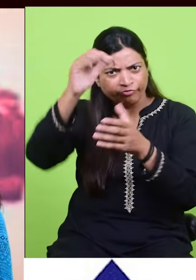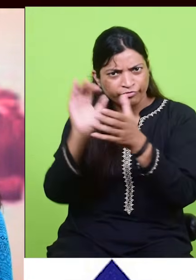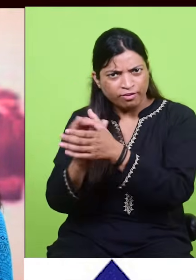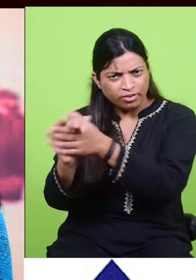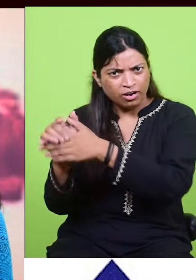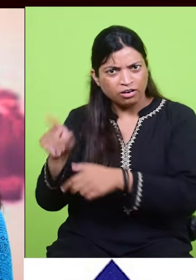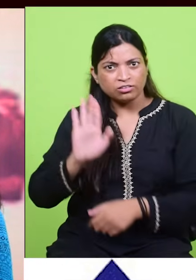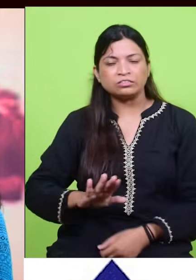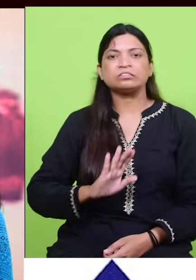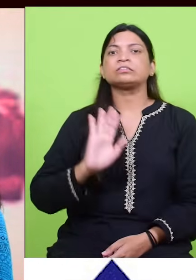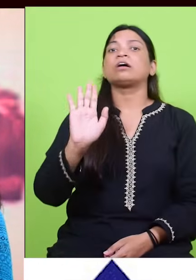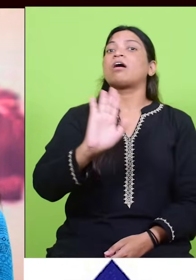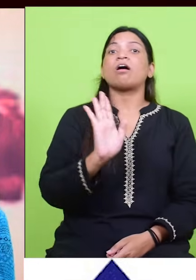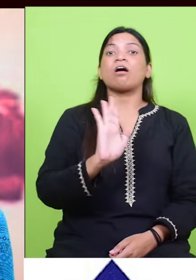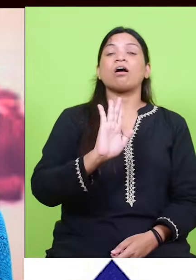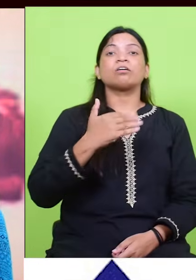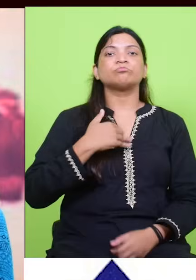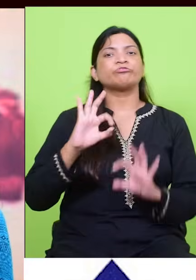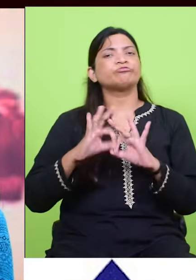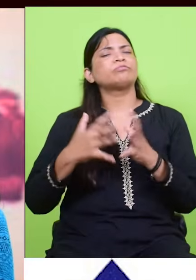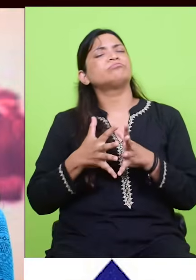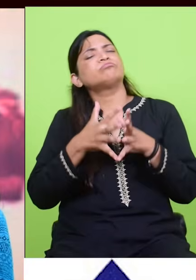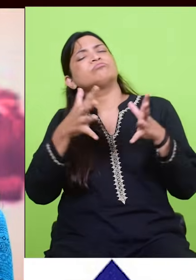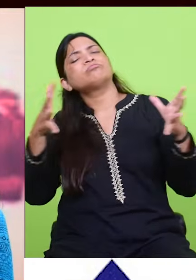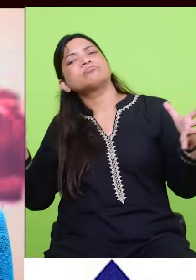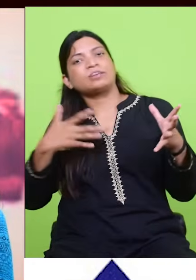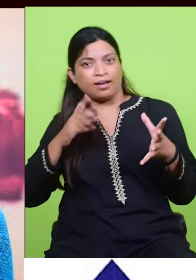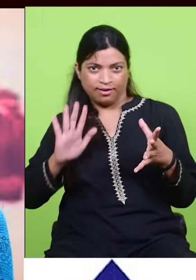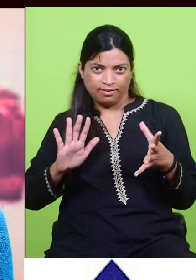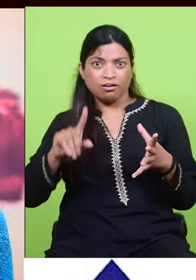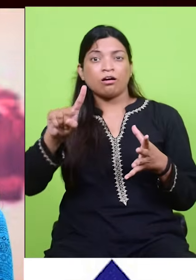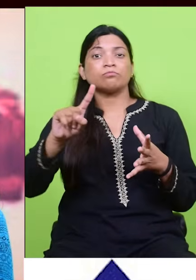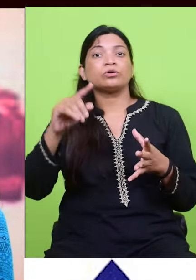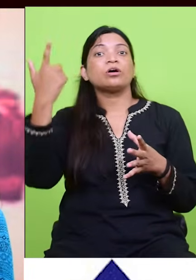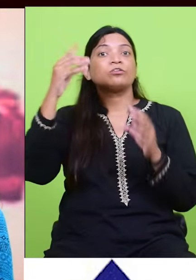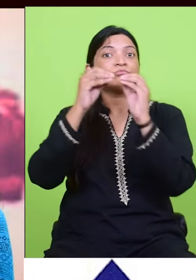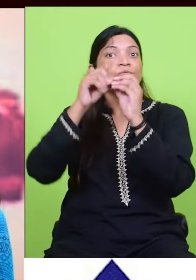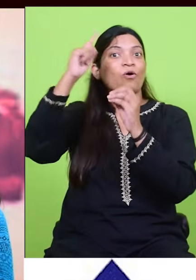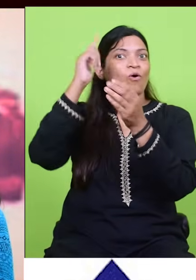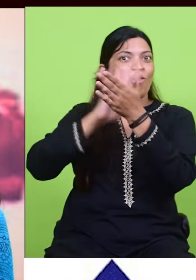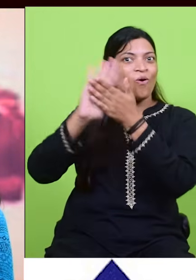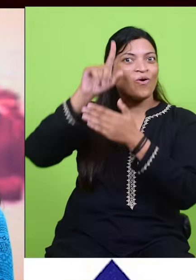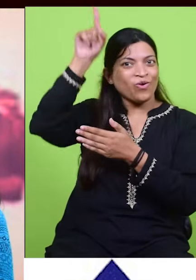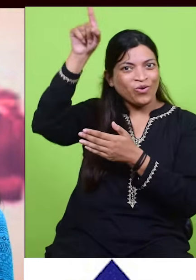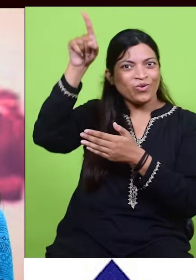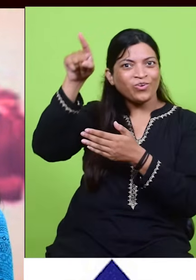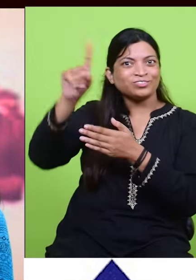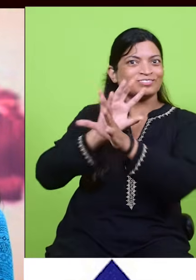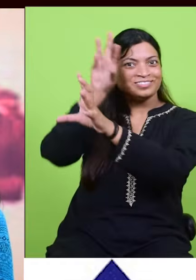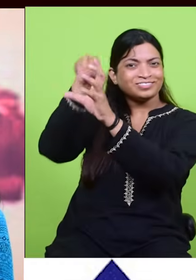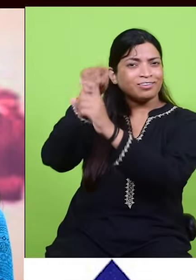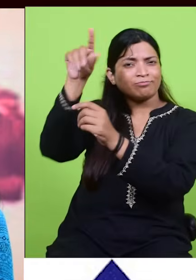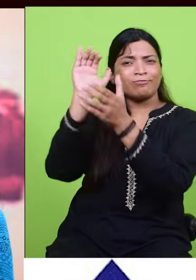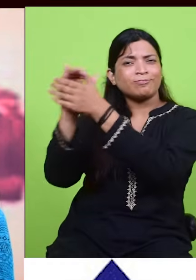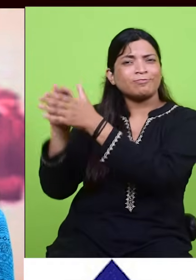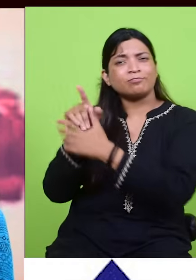मतलब फैमिली सब हमारी बड़ी फैमिली है तो सब है। लेकिन वहाँ पे जो बॉम्बे में इसका हॉस्टल था, वहाँ पे वो आज भी सब फ्रेंड्स के नाम मालूम